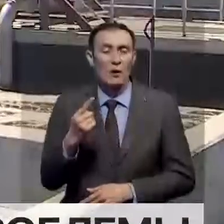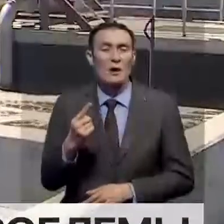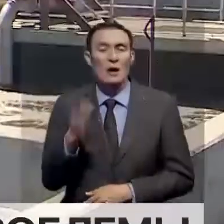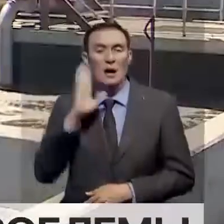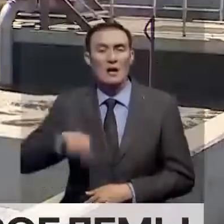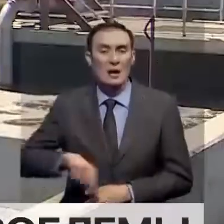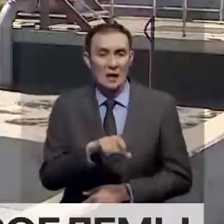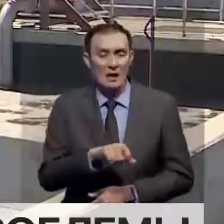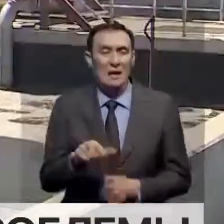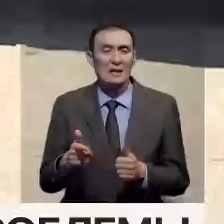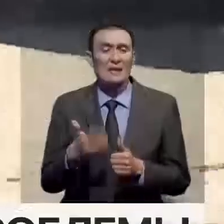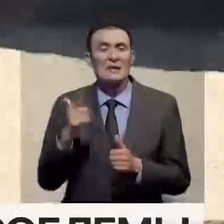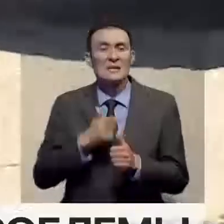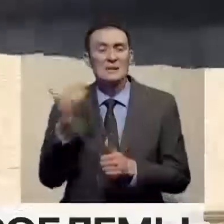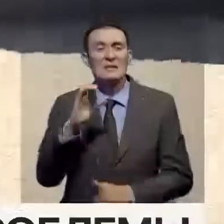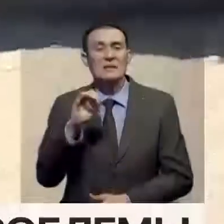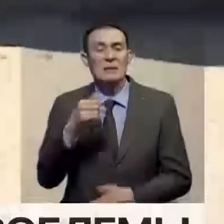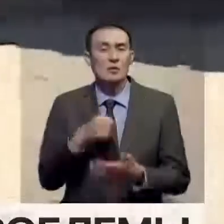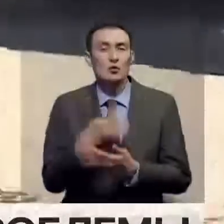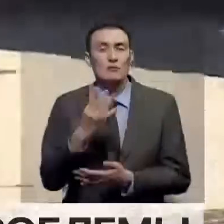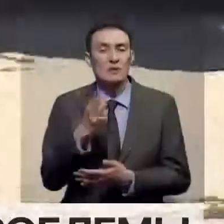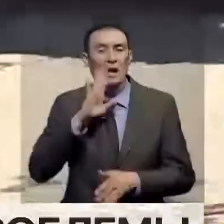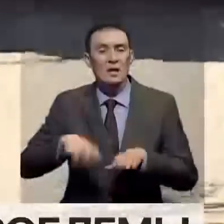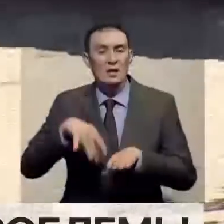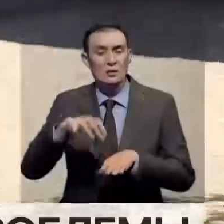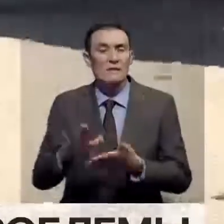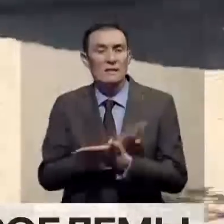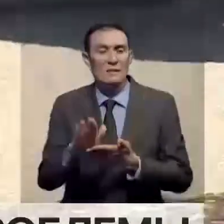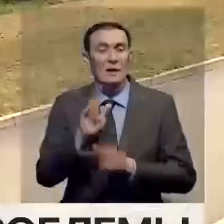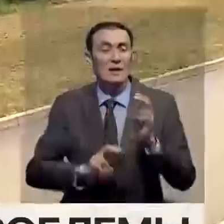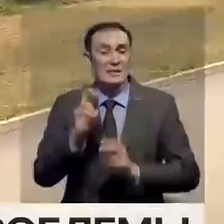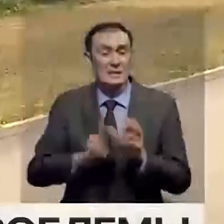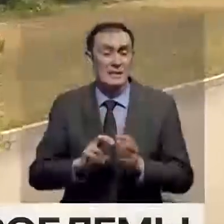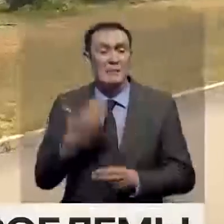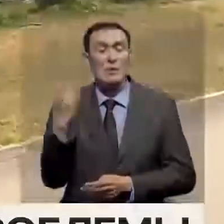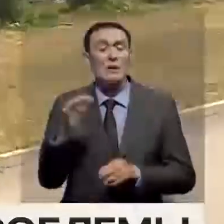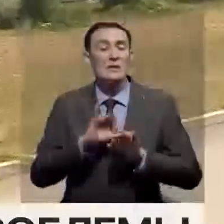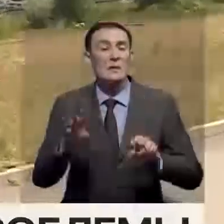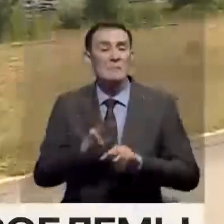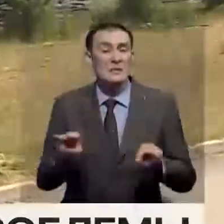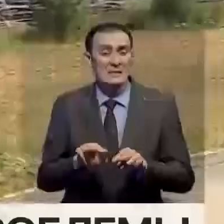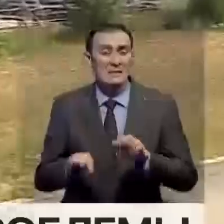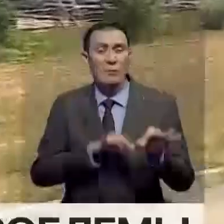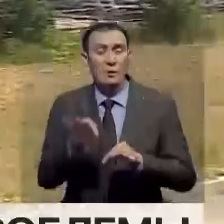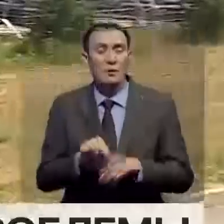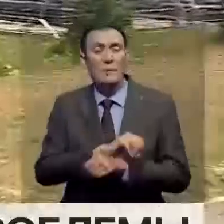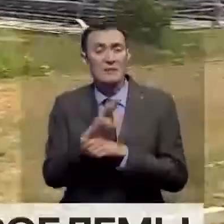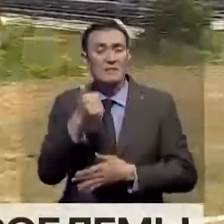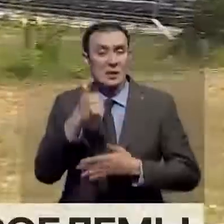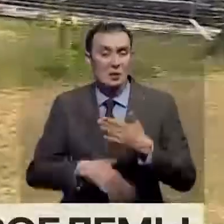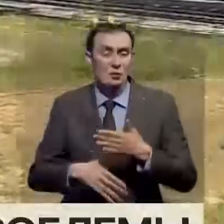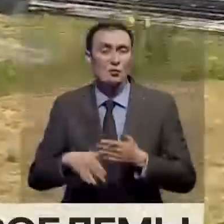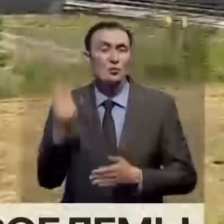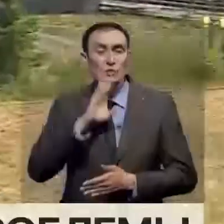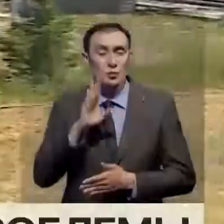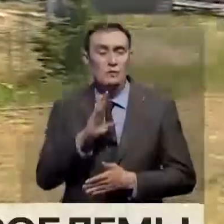запланировано строительство еще одного от канала имени Сатпаева до 4-й насосно-фильтровальной станции. По словам министра, проект позволит обеспечить столицу